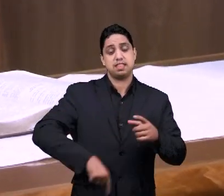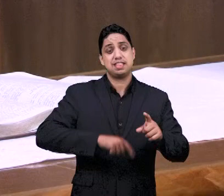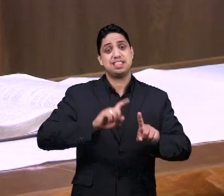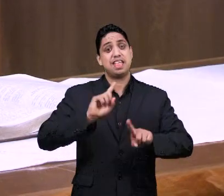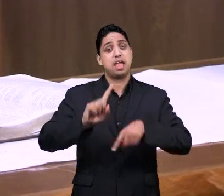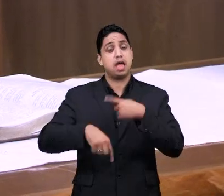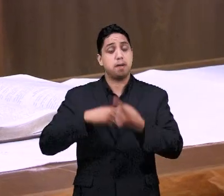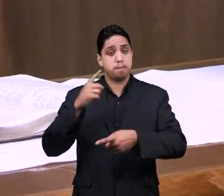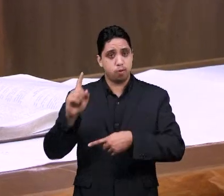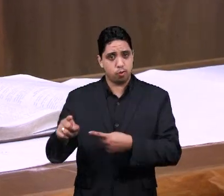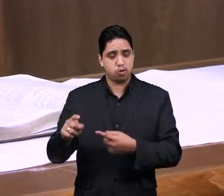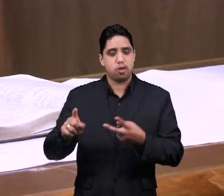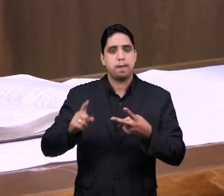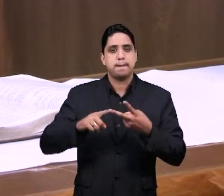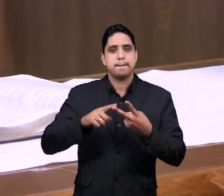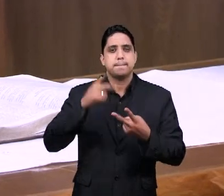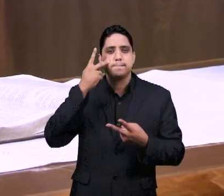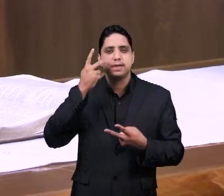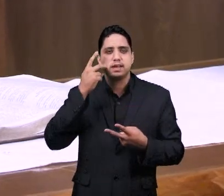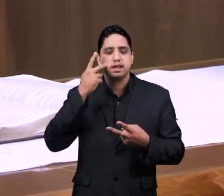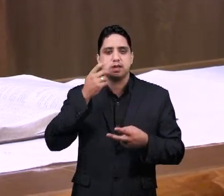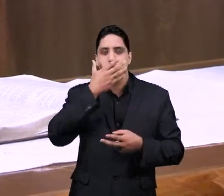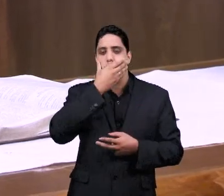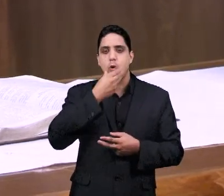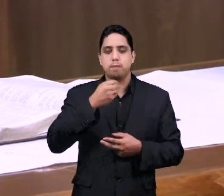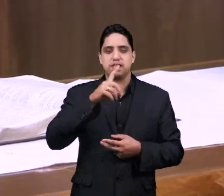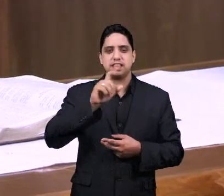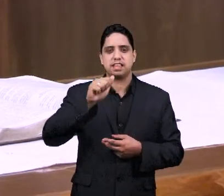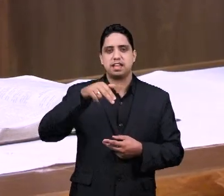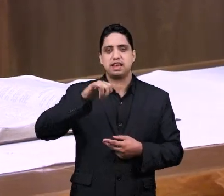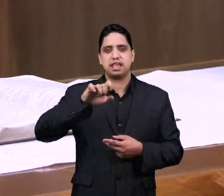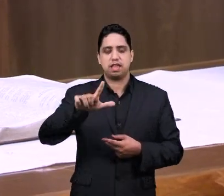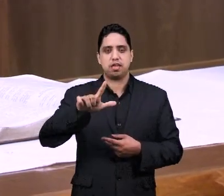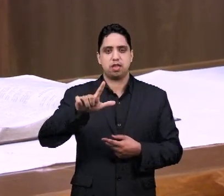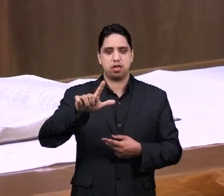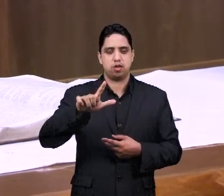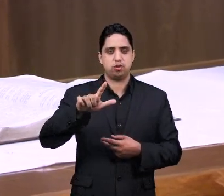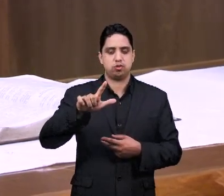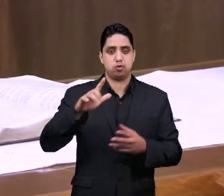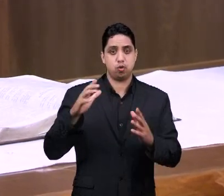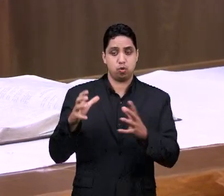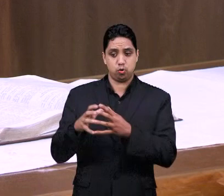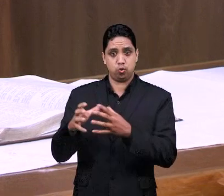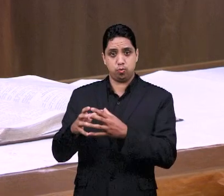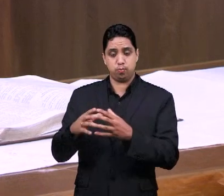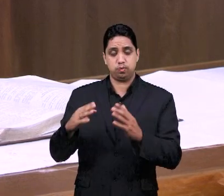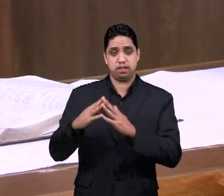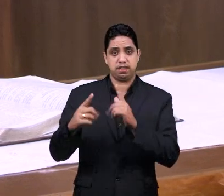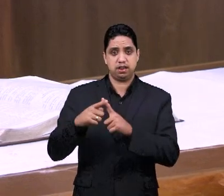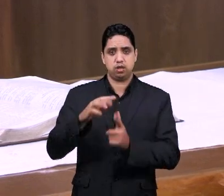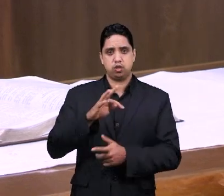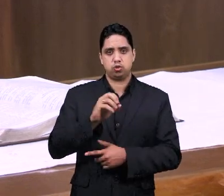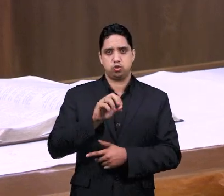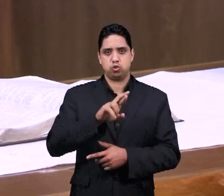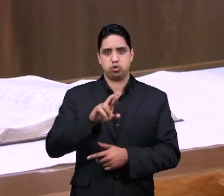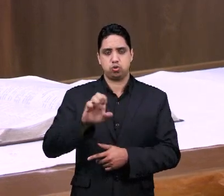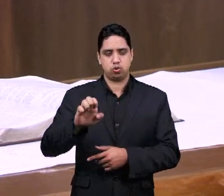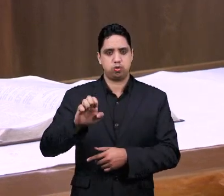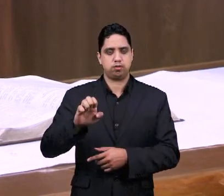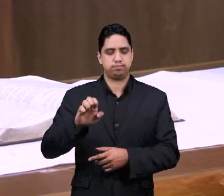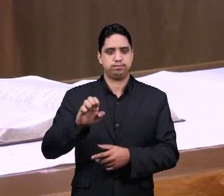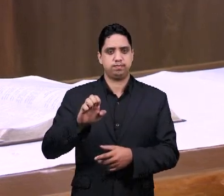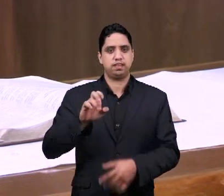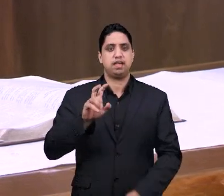à l'état de Paraíba. À Paraíba, notre frère Daniel, qui est du groupe de jeunes de l'église de Torre. Le Jean